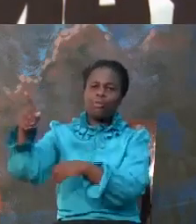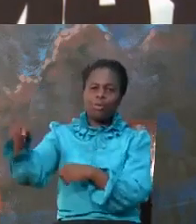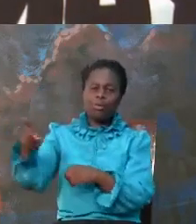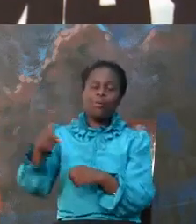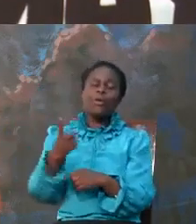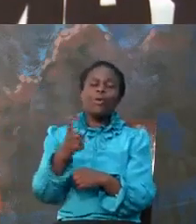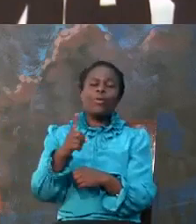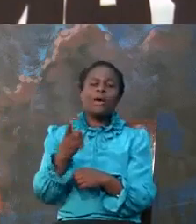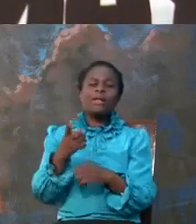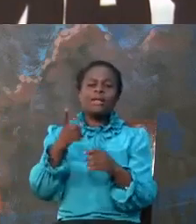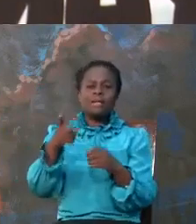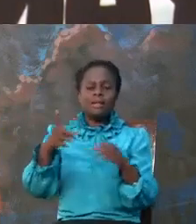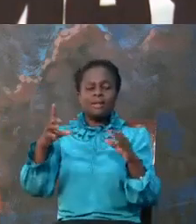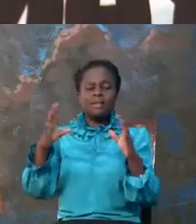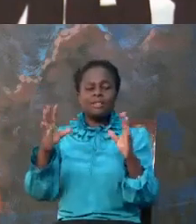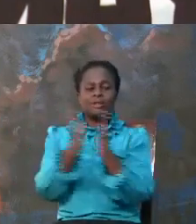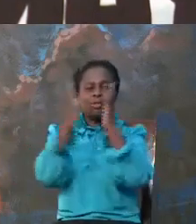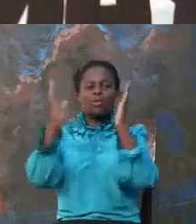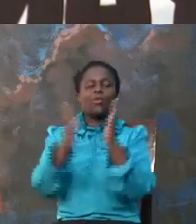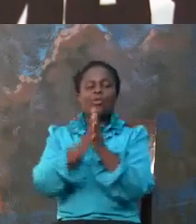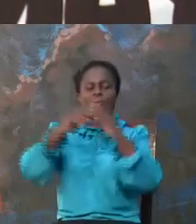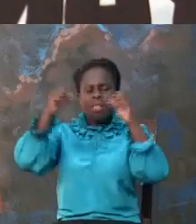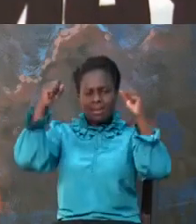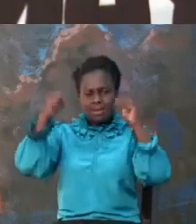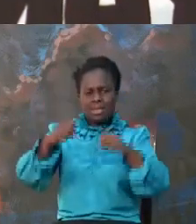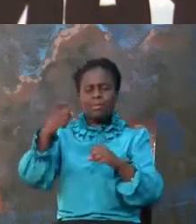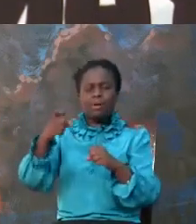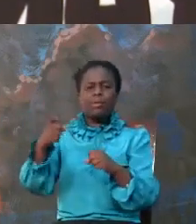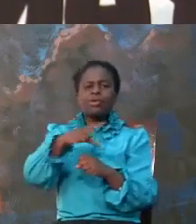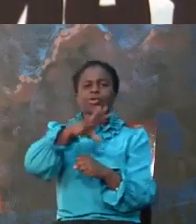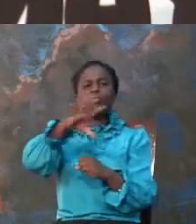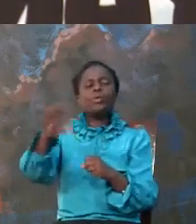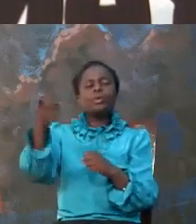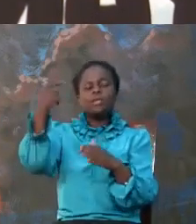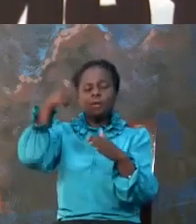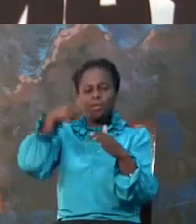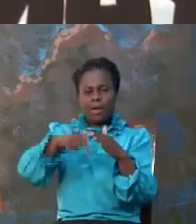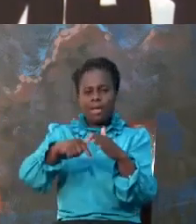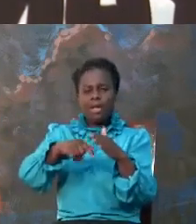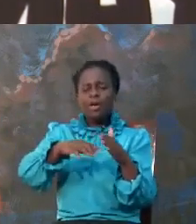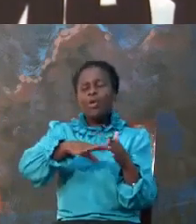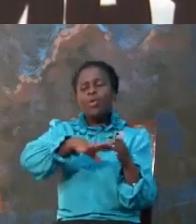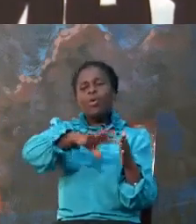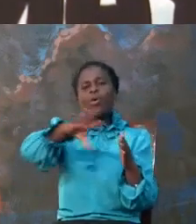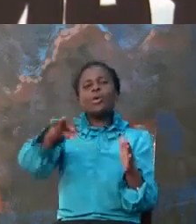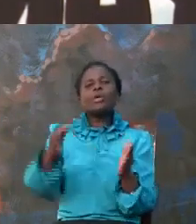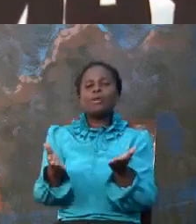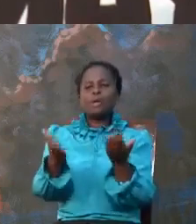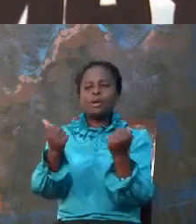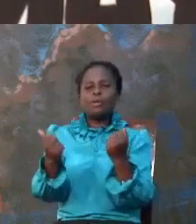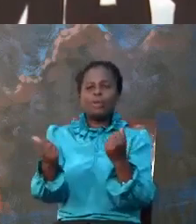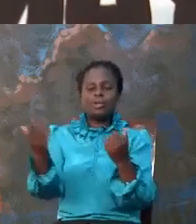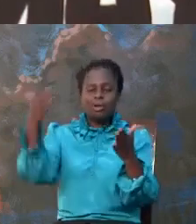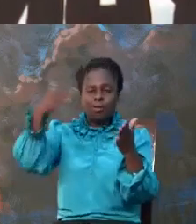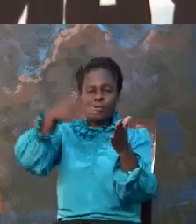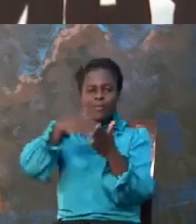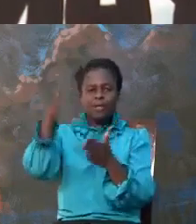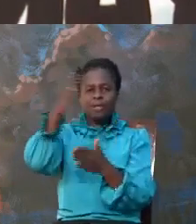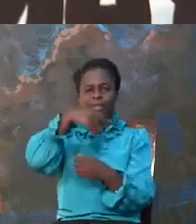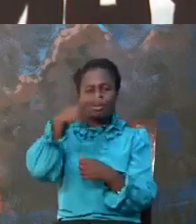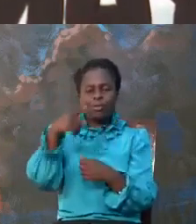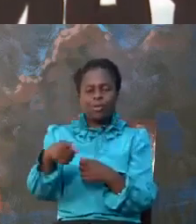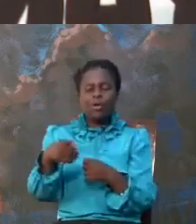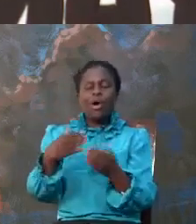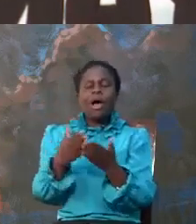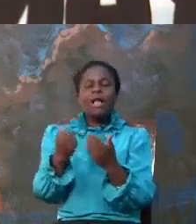sikukuu lazima watu wote waje, wote wanaoweza kuja wafike siku hiyo? Halafu kuhani afanye kwa niaba ya